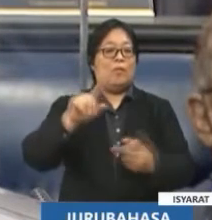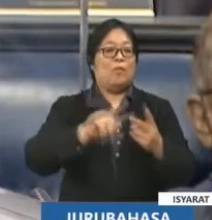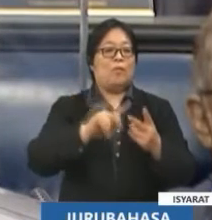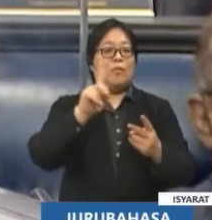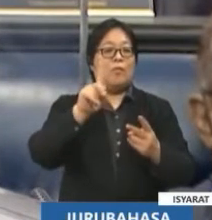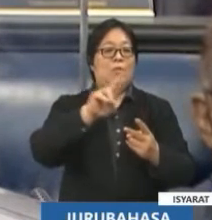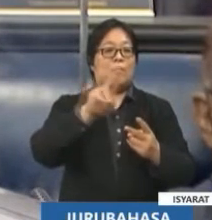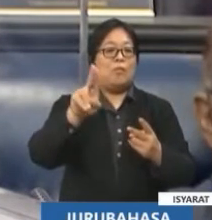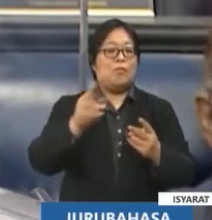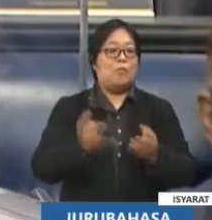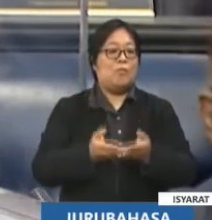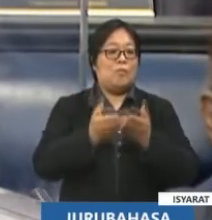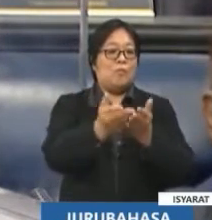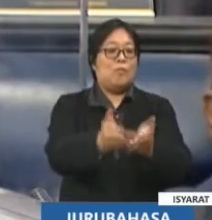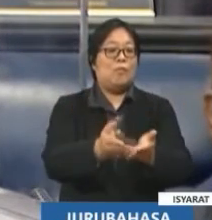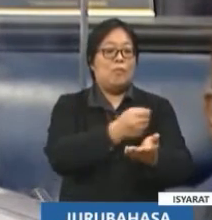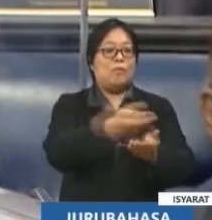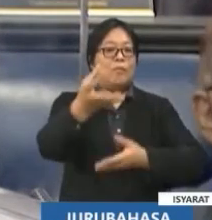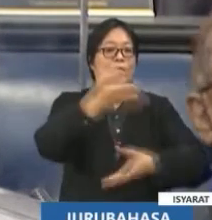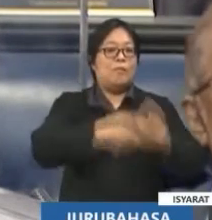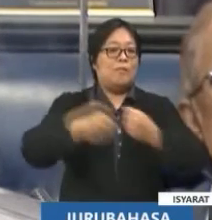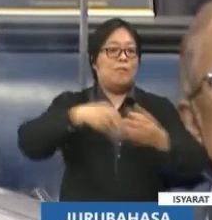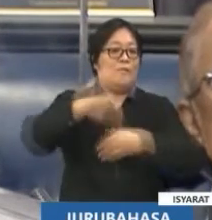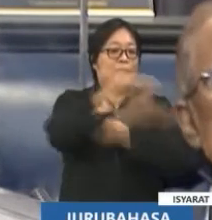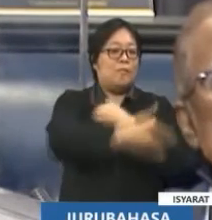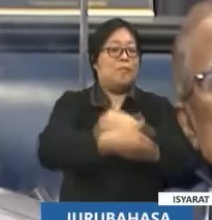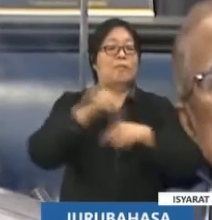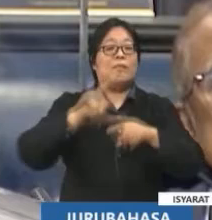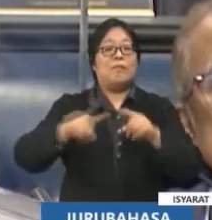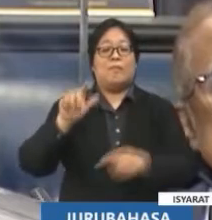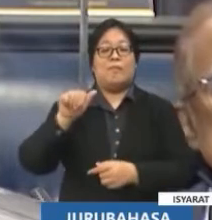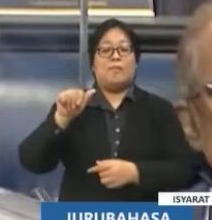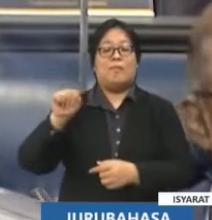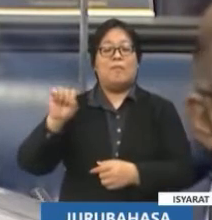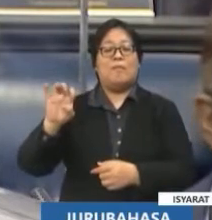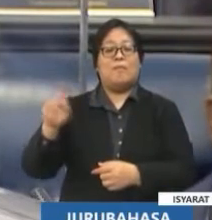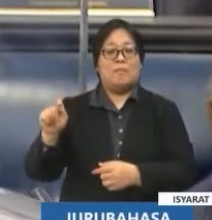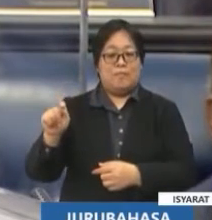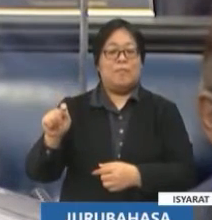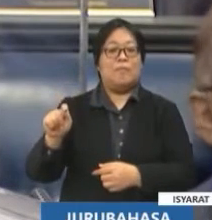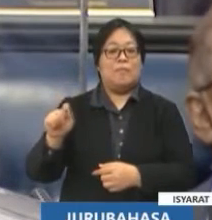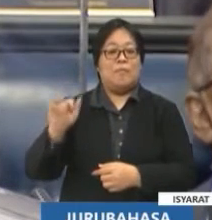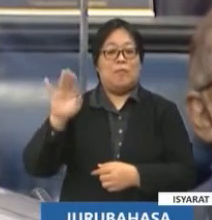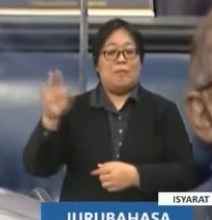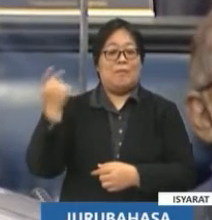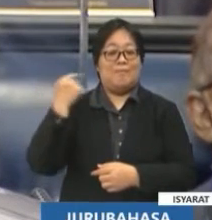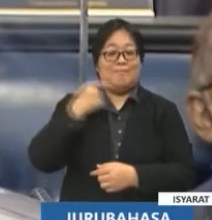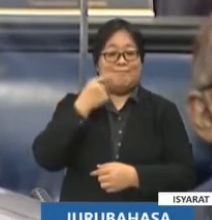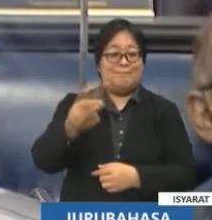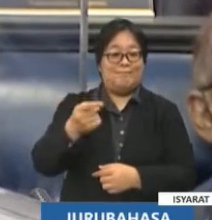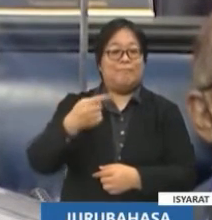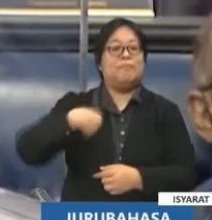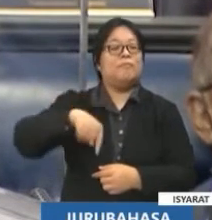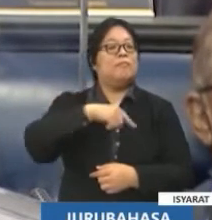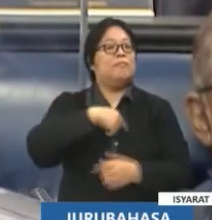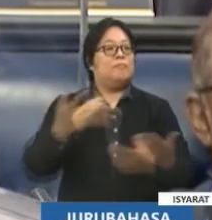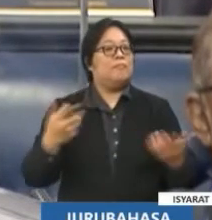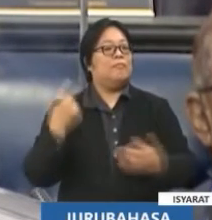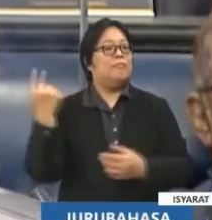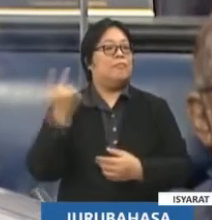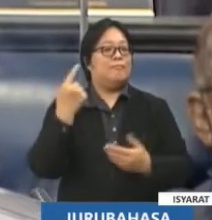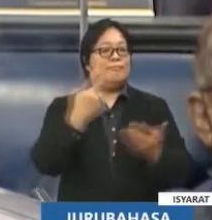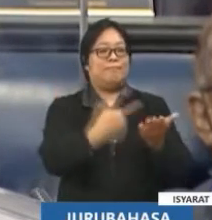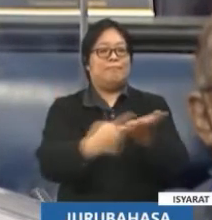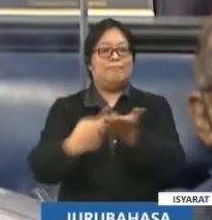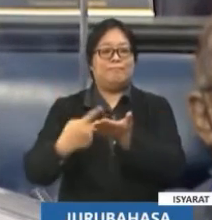kru lebat nelayan asin namamu itu mengenai esek-esek yang gaya memotret sebutkan tadi kita harus